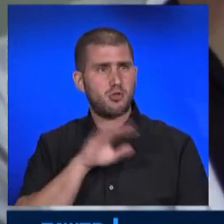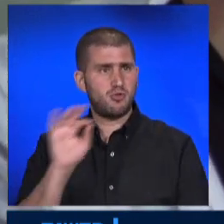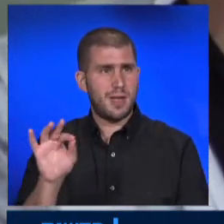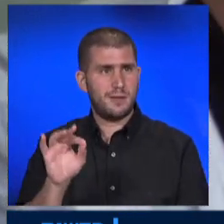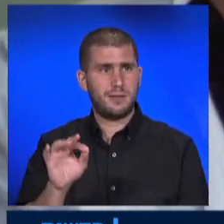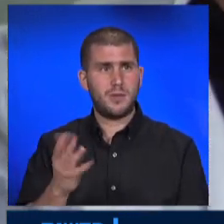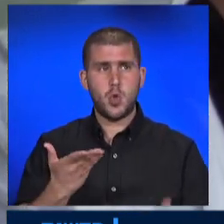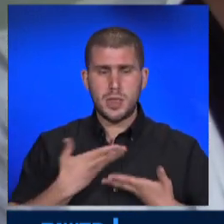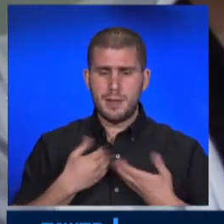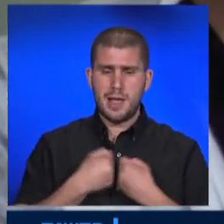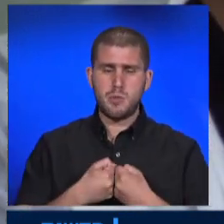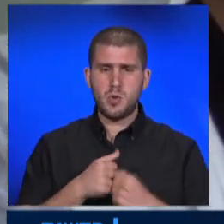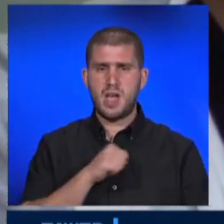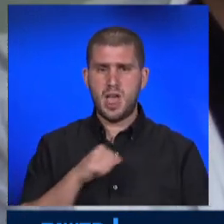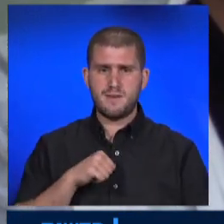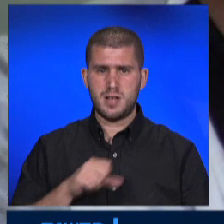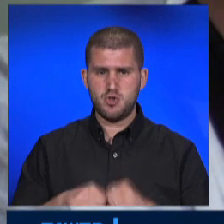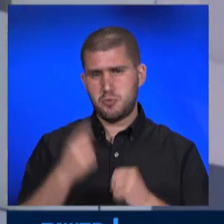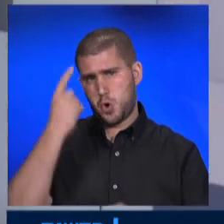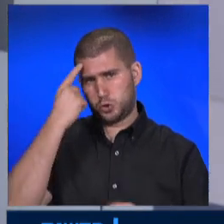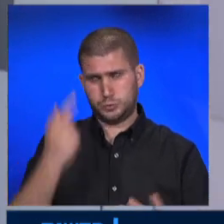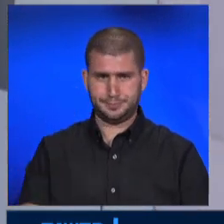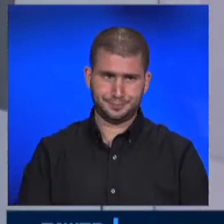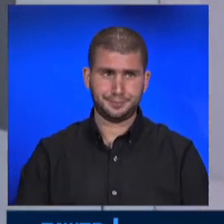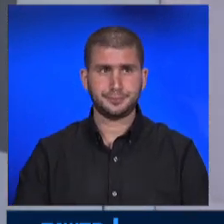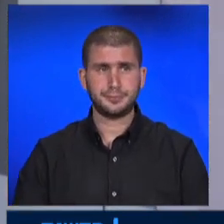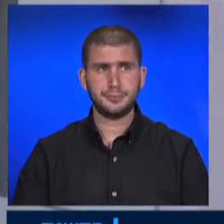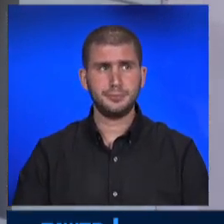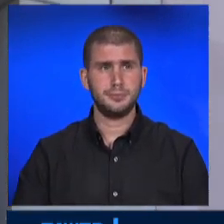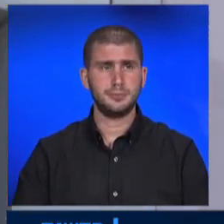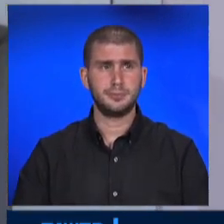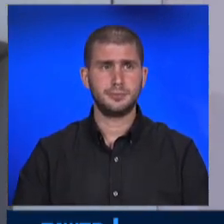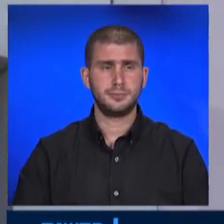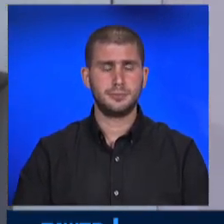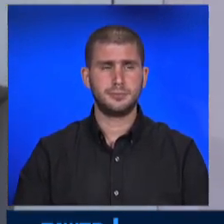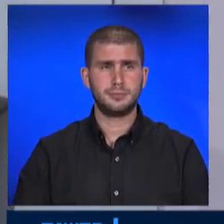מתנערים מהאחריות ונותנים לנו להתמודד עם זה לבד.